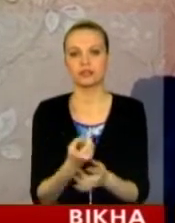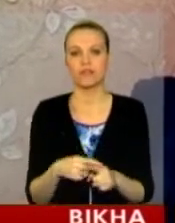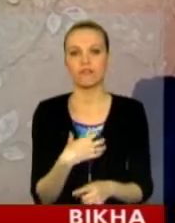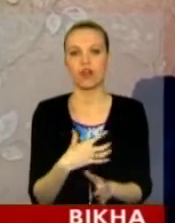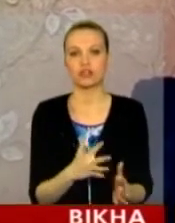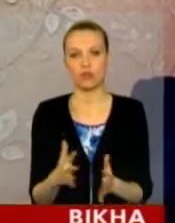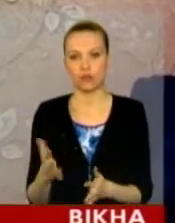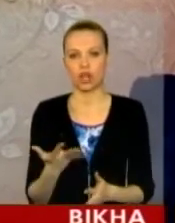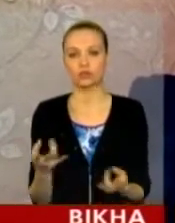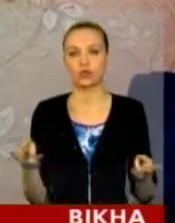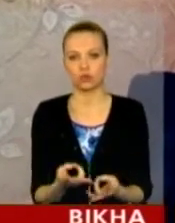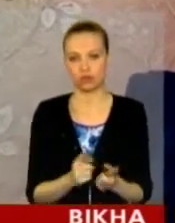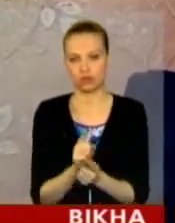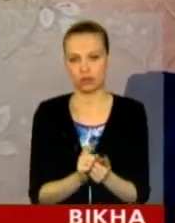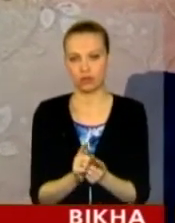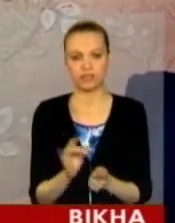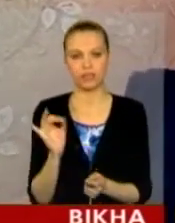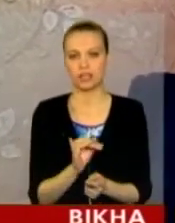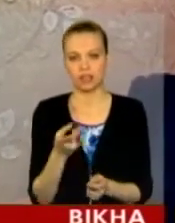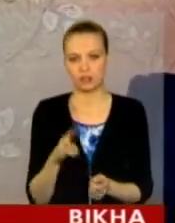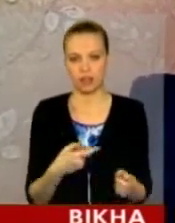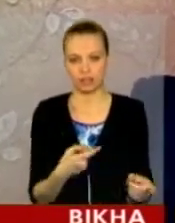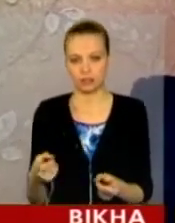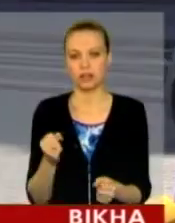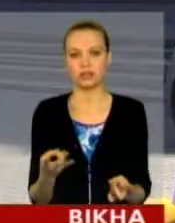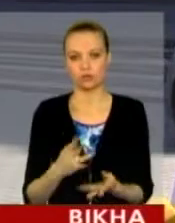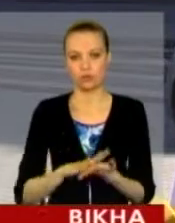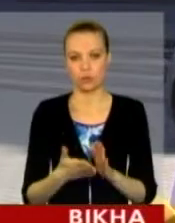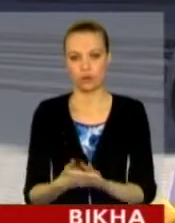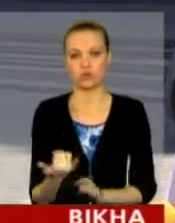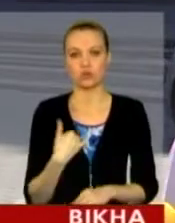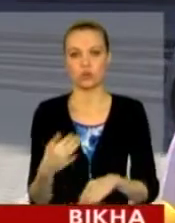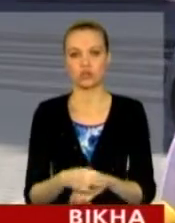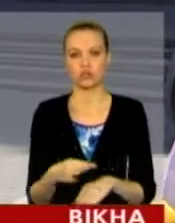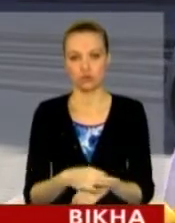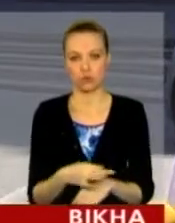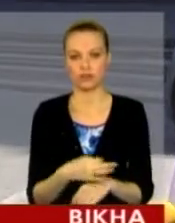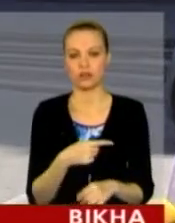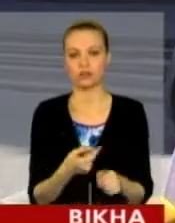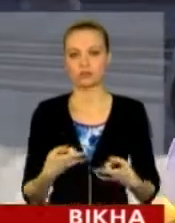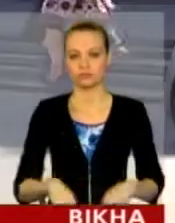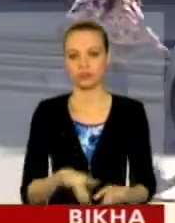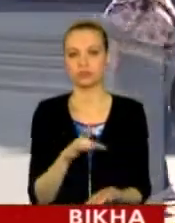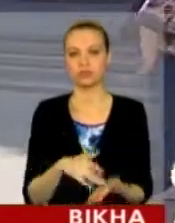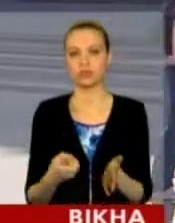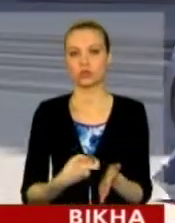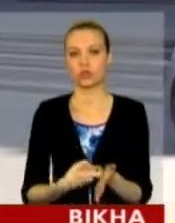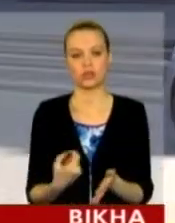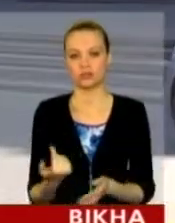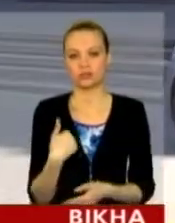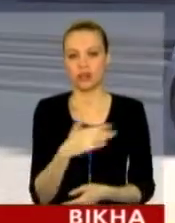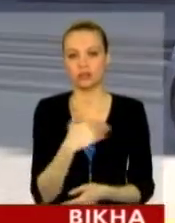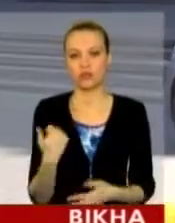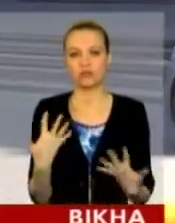моменты, которые нужно исправить, и не стрелять, а договариваться. У мене чоловік уроженець з міста Донецька. Я не